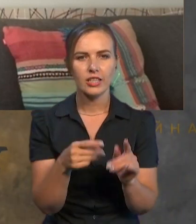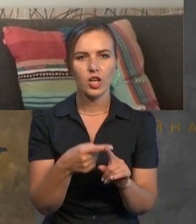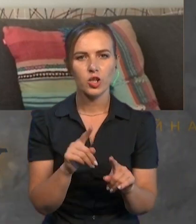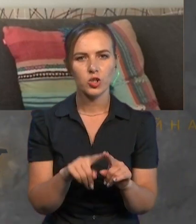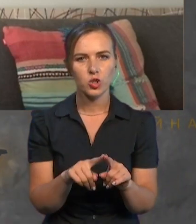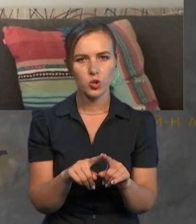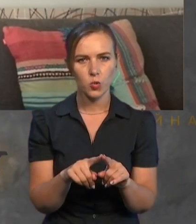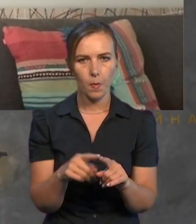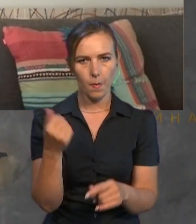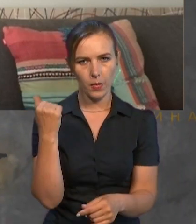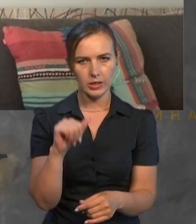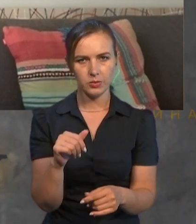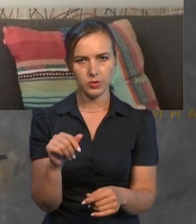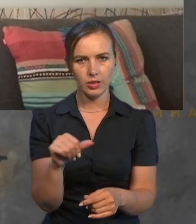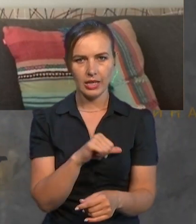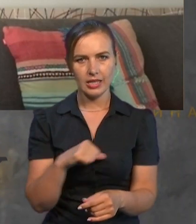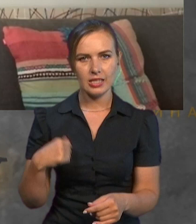вашого партнера?